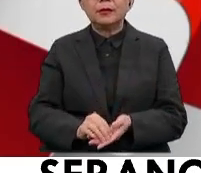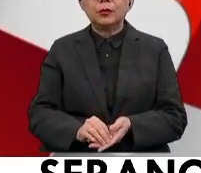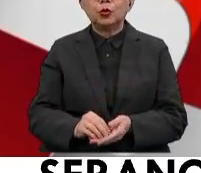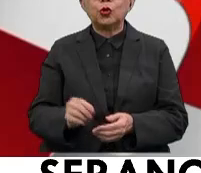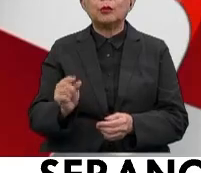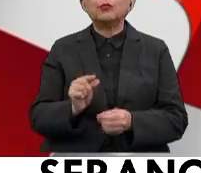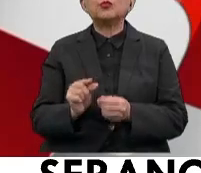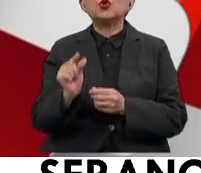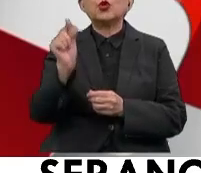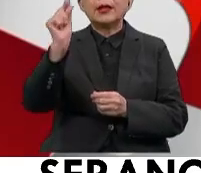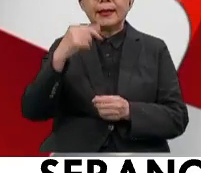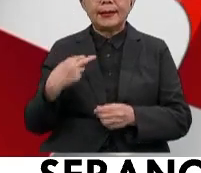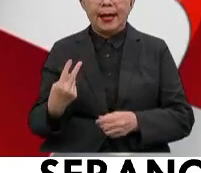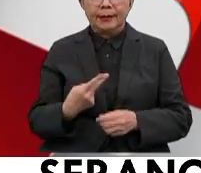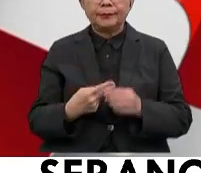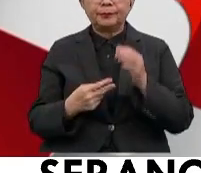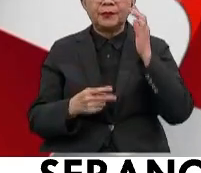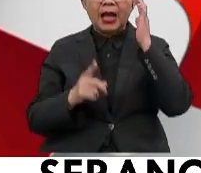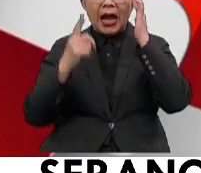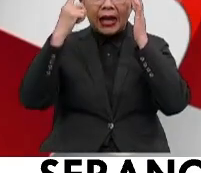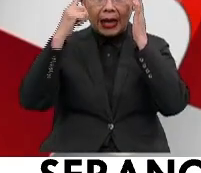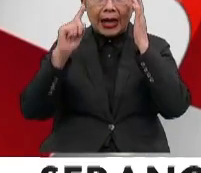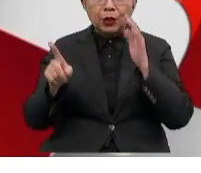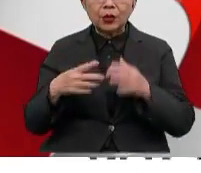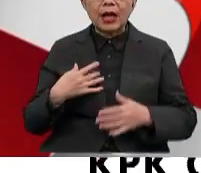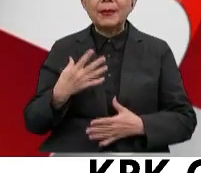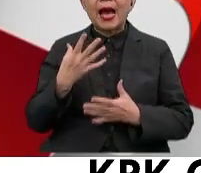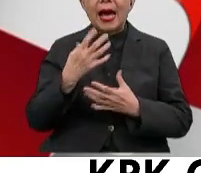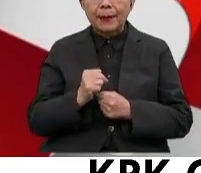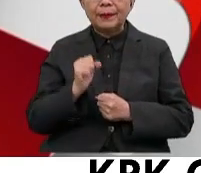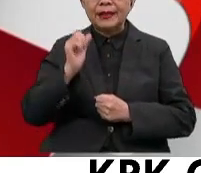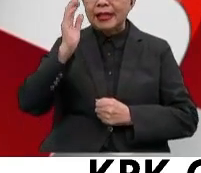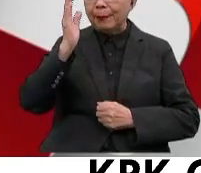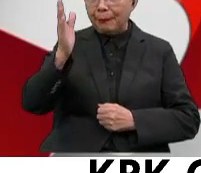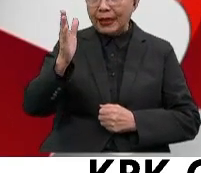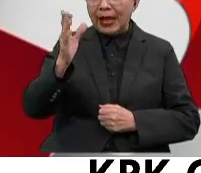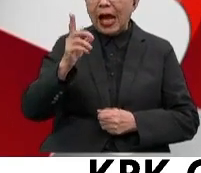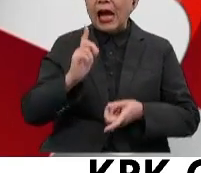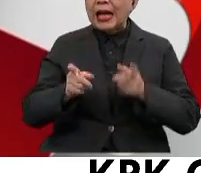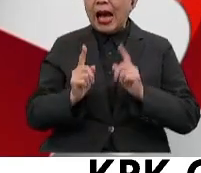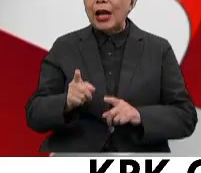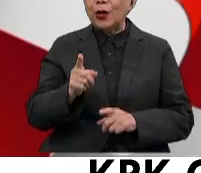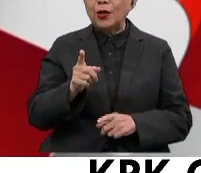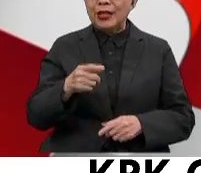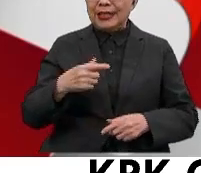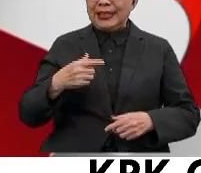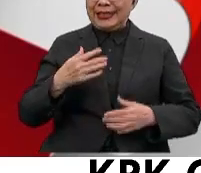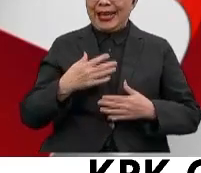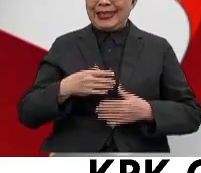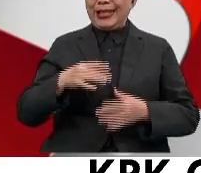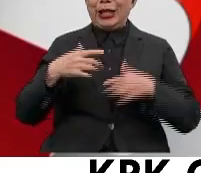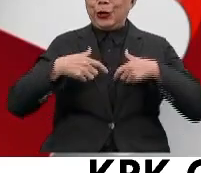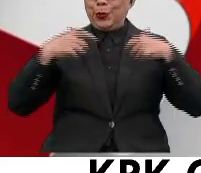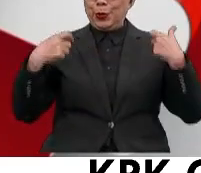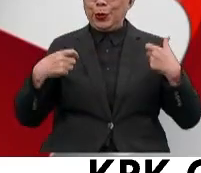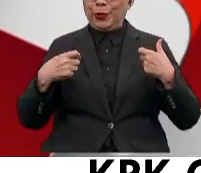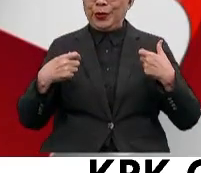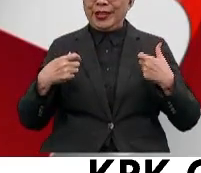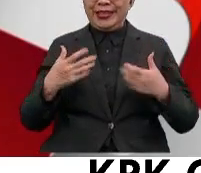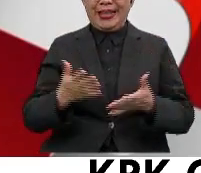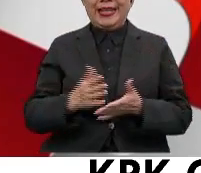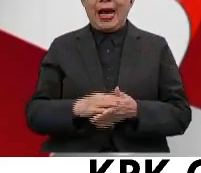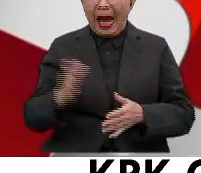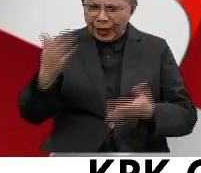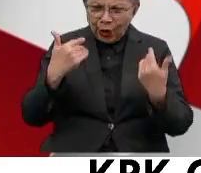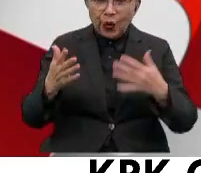perguruan tinggi kita. Oleh karena itu harapan kami ke depan, kalau nanti Bapak jadi gubernur, kita semua jadi gubernur,